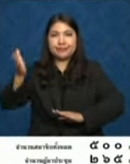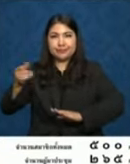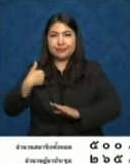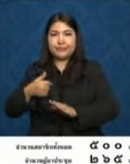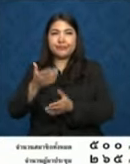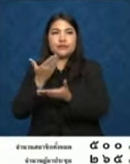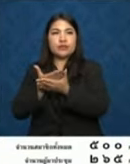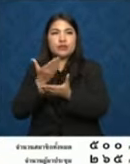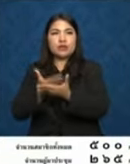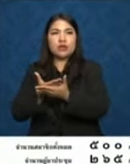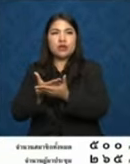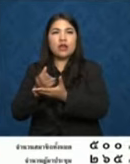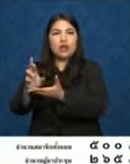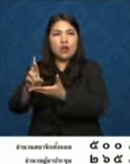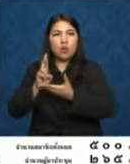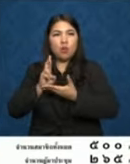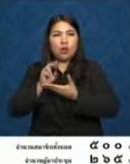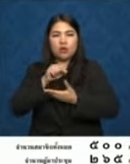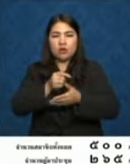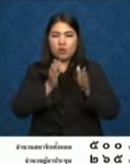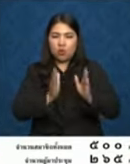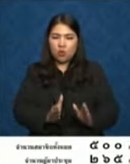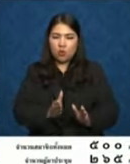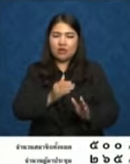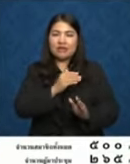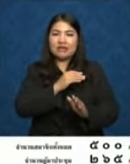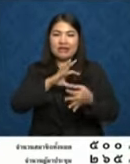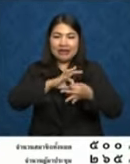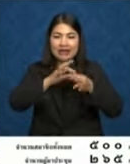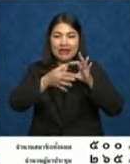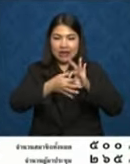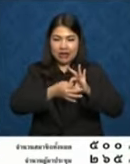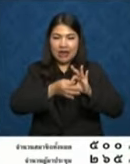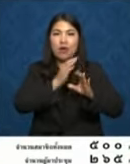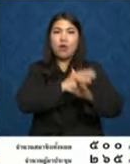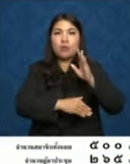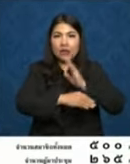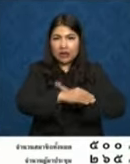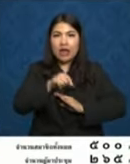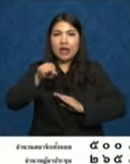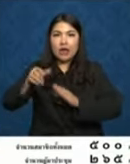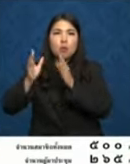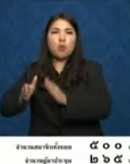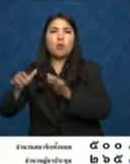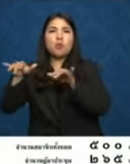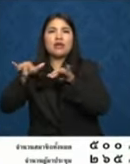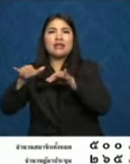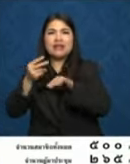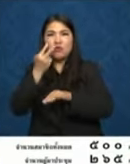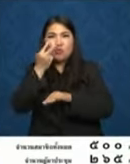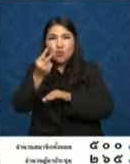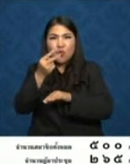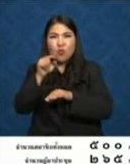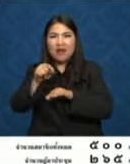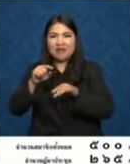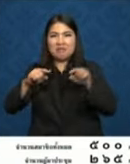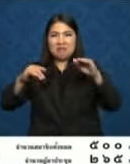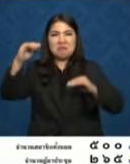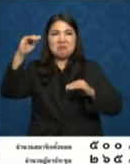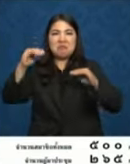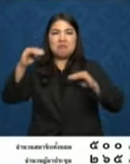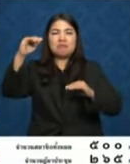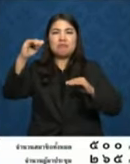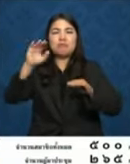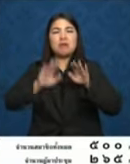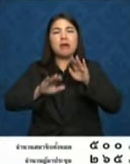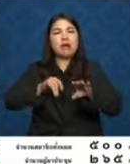นักกีฬาคนพิการและนักกีฬาปกติจะมีความแตกต่างกันถึง 40-50% ซึ่ง